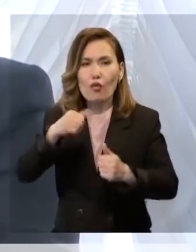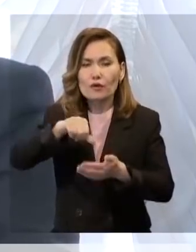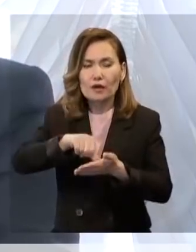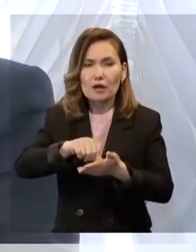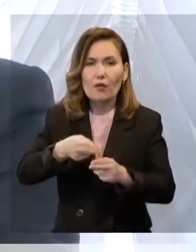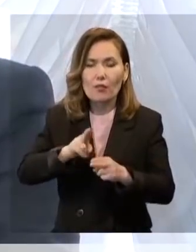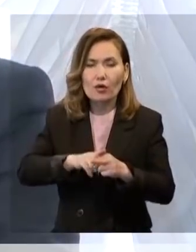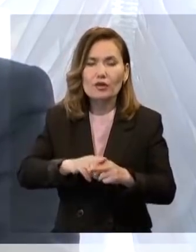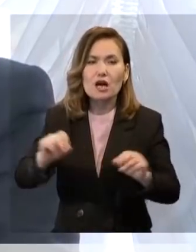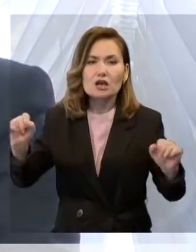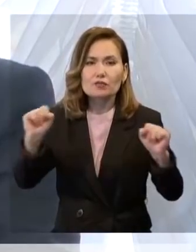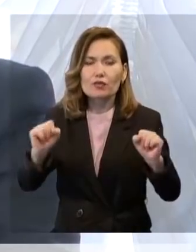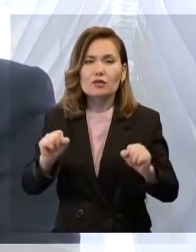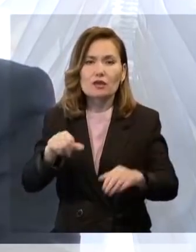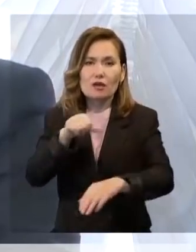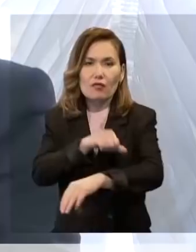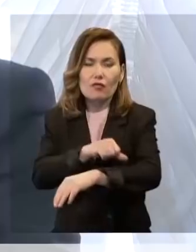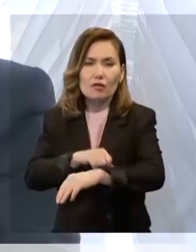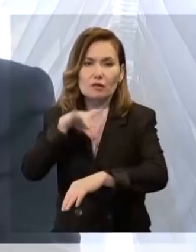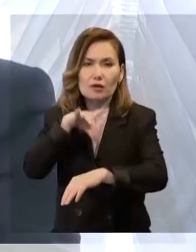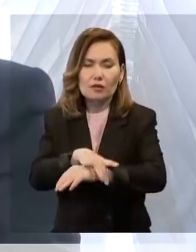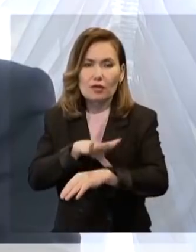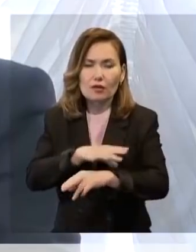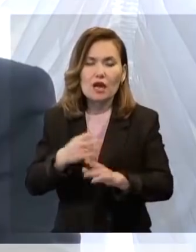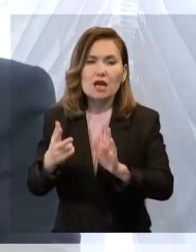2318 тест өткізілді. 8 спорт түрі бойынша